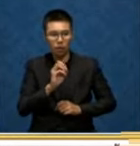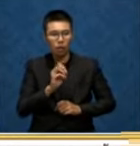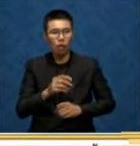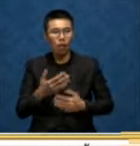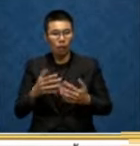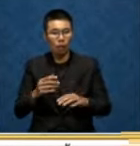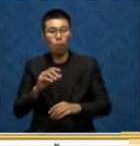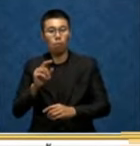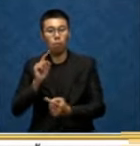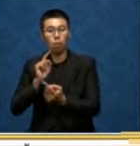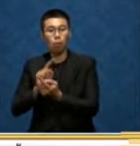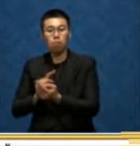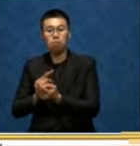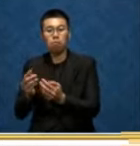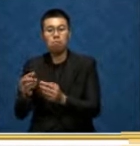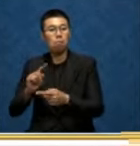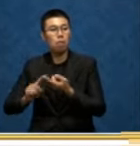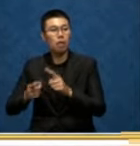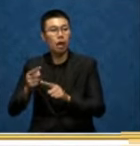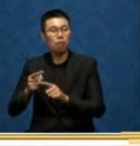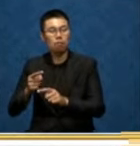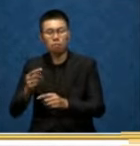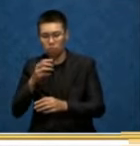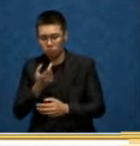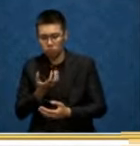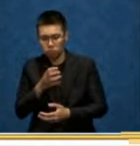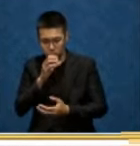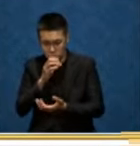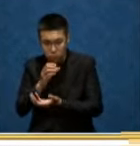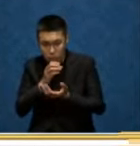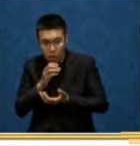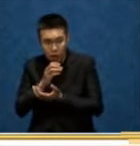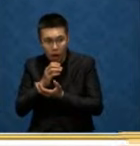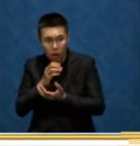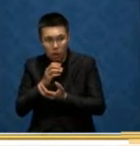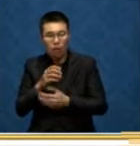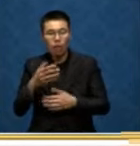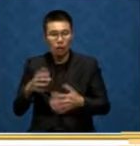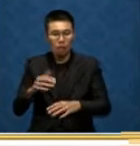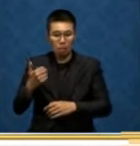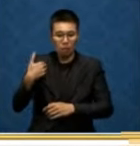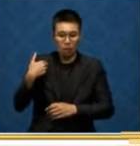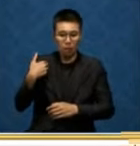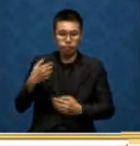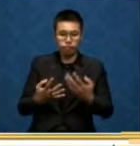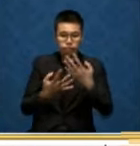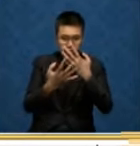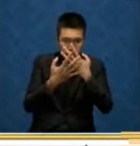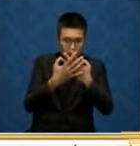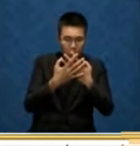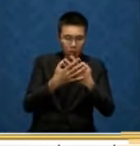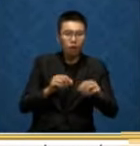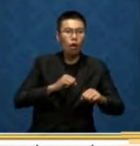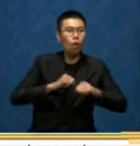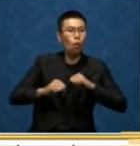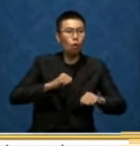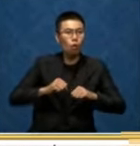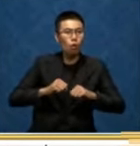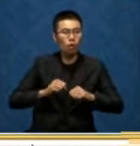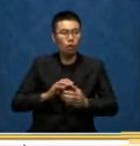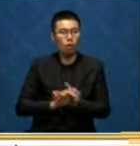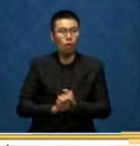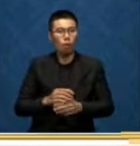บเพื่อนติดยาเสพติดแล้วก็ไปถึงขั้นเข้าสถานพินิจก็ไปเจอแก๊งต่างๆนานาก็คือไป